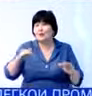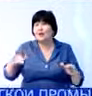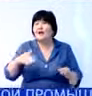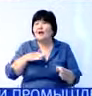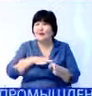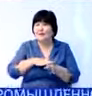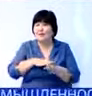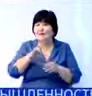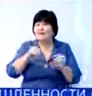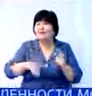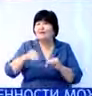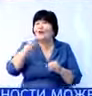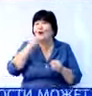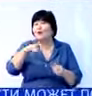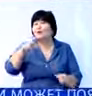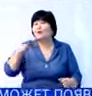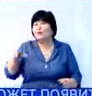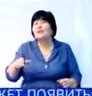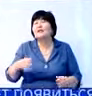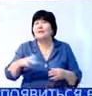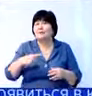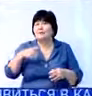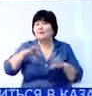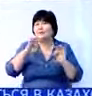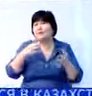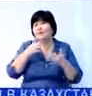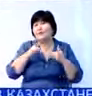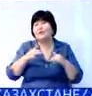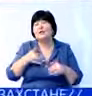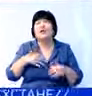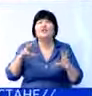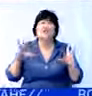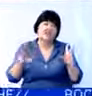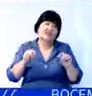оправдывают надежды, вырастают хорошими людьми, профессионалами в своем деле. Я счастливый человек.